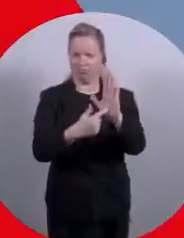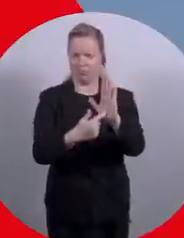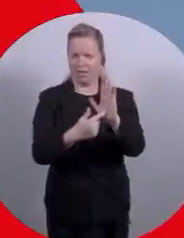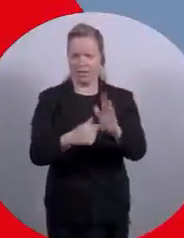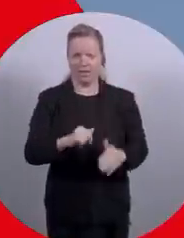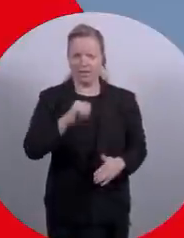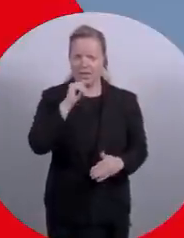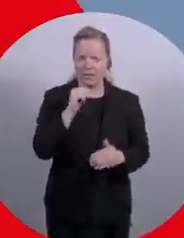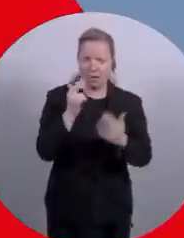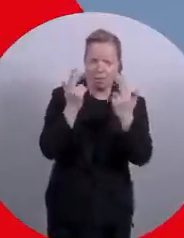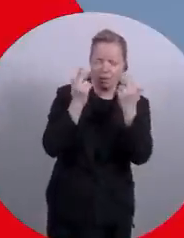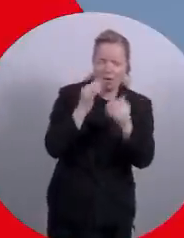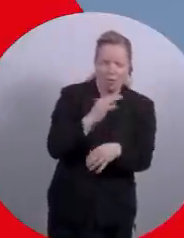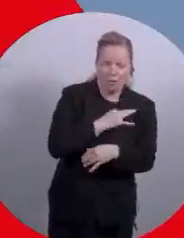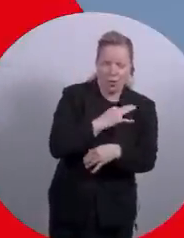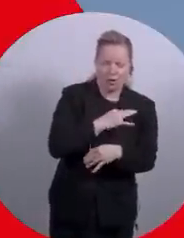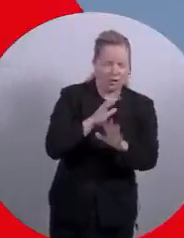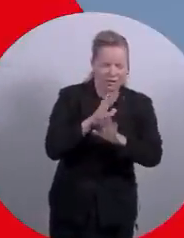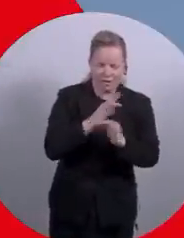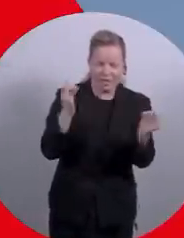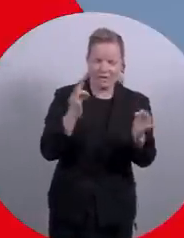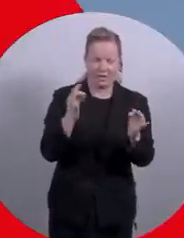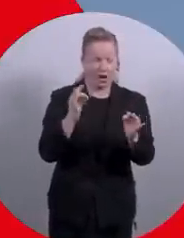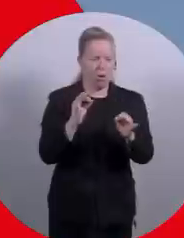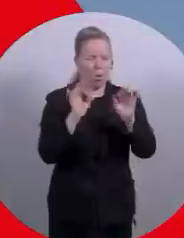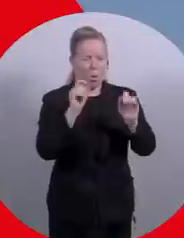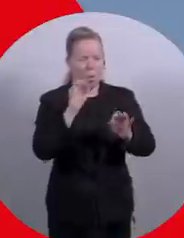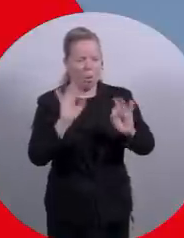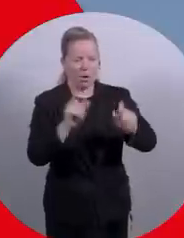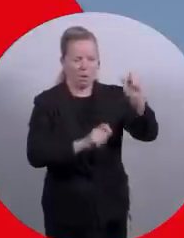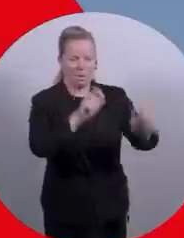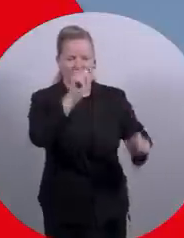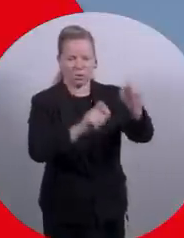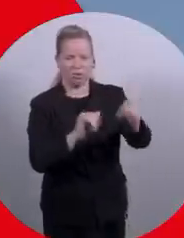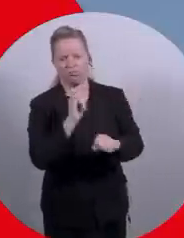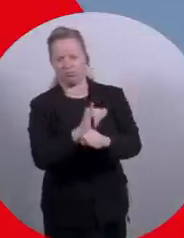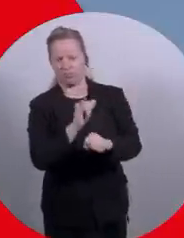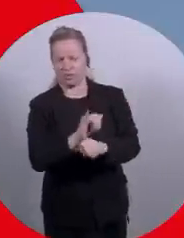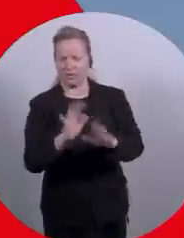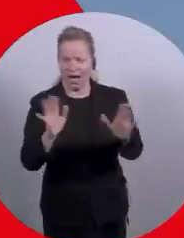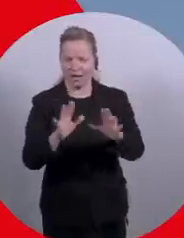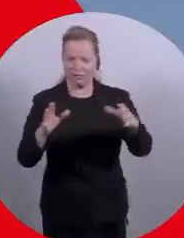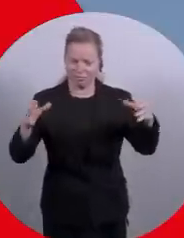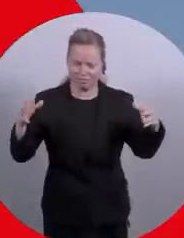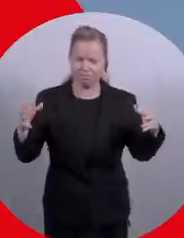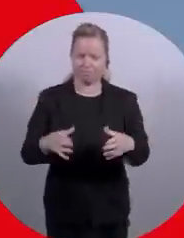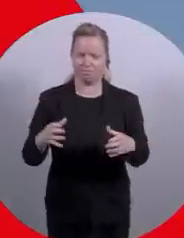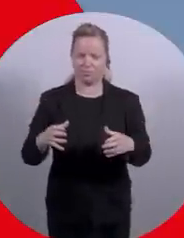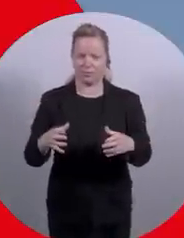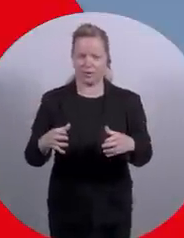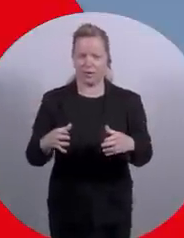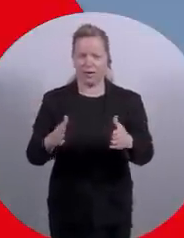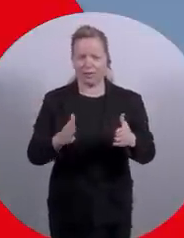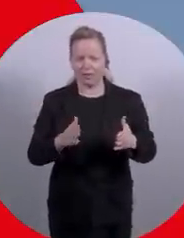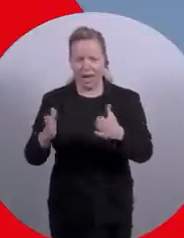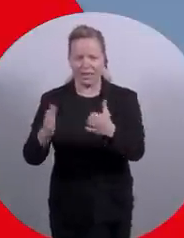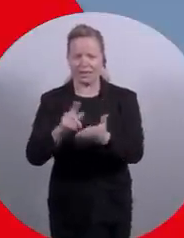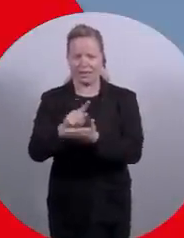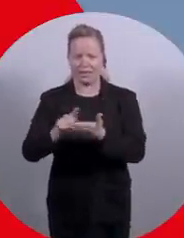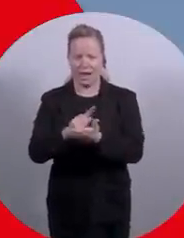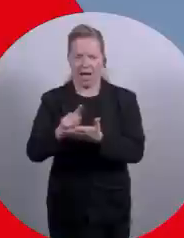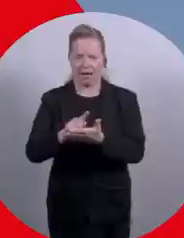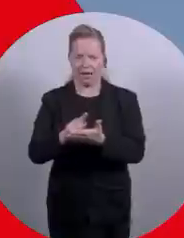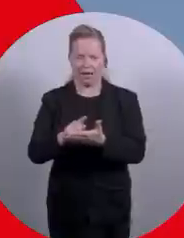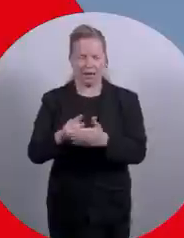die niemanden zurück ist und die wird breiter Brust nach außen trägt die das nicht darauf ankommt sich den Trend der Zeit anzupassen